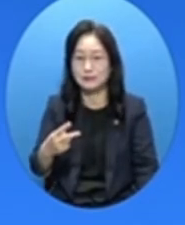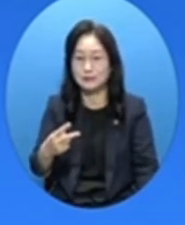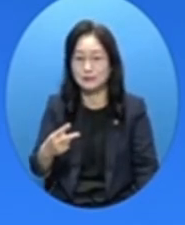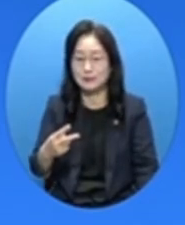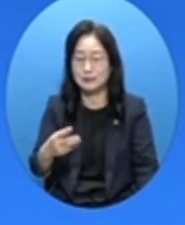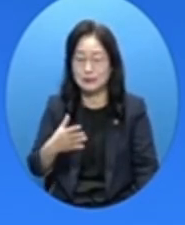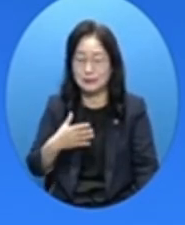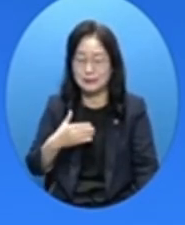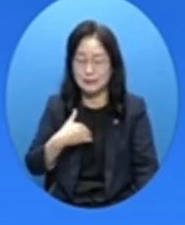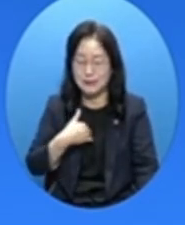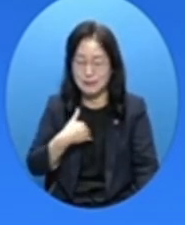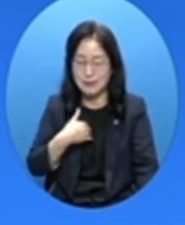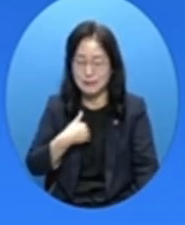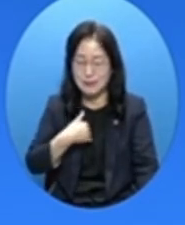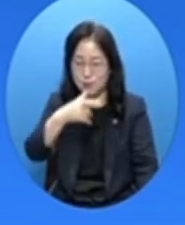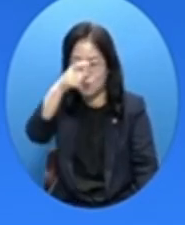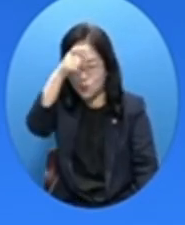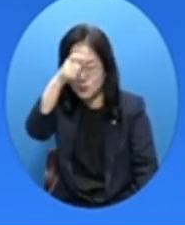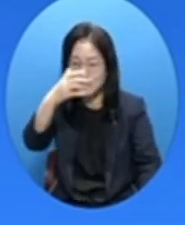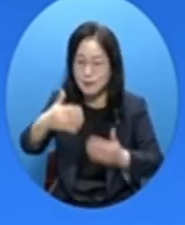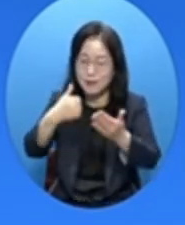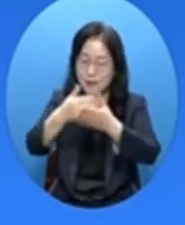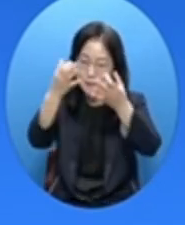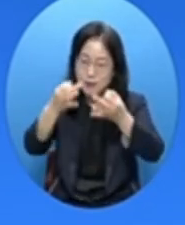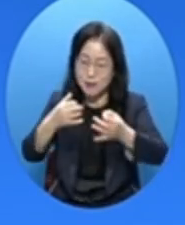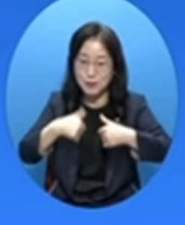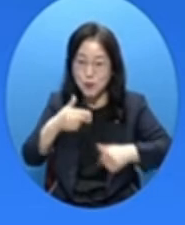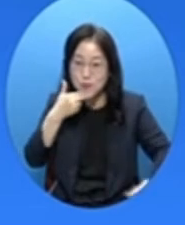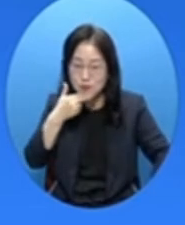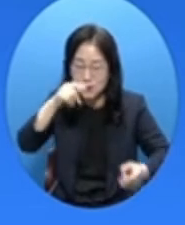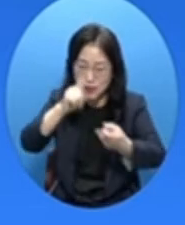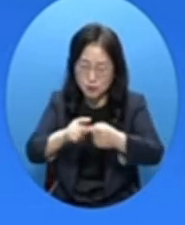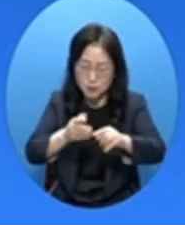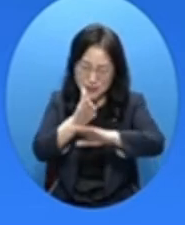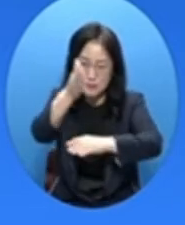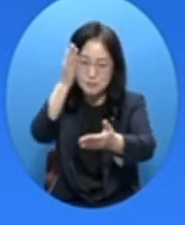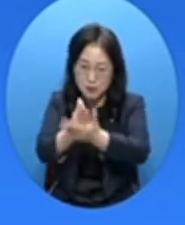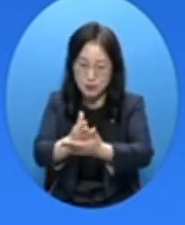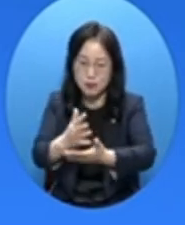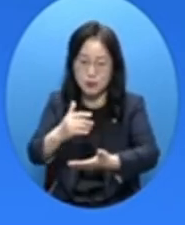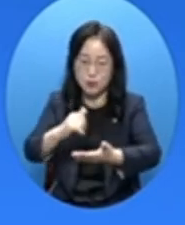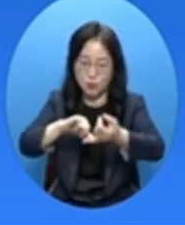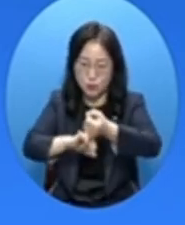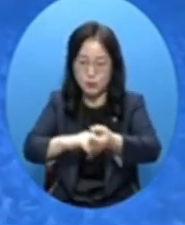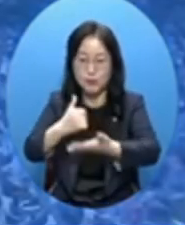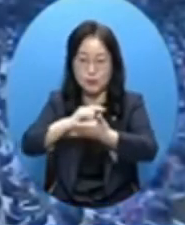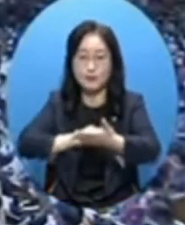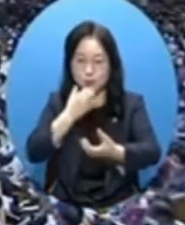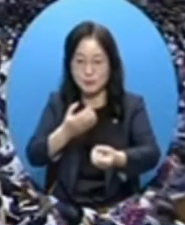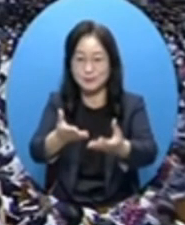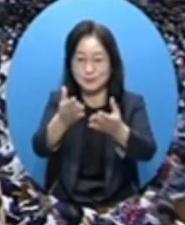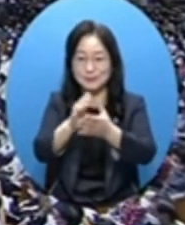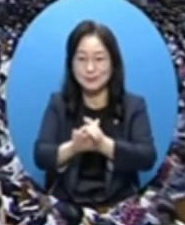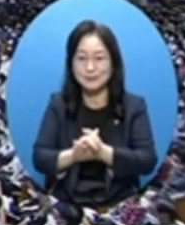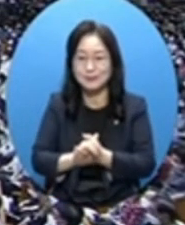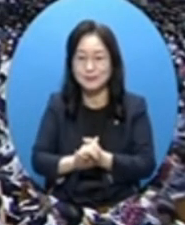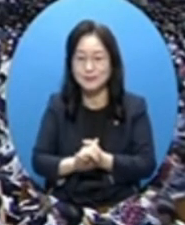나의 길로 하나님 기뻐하지 않은 길로 가지 않는 여러분 되시기를 주님의 이름으로 축원합니다